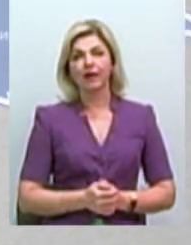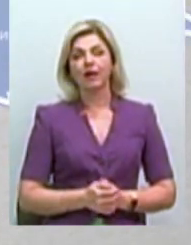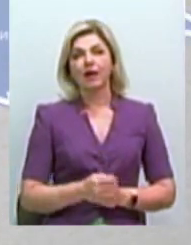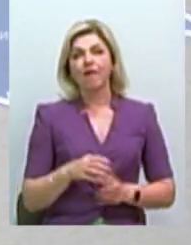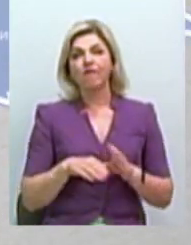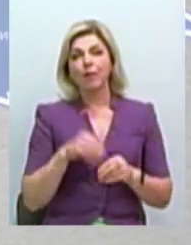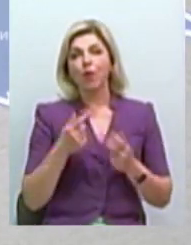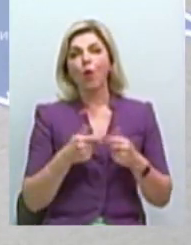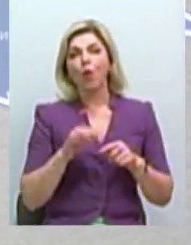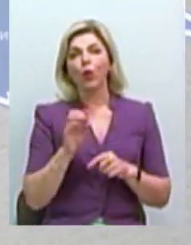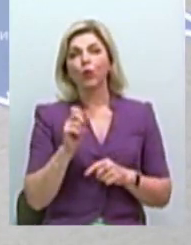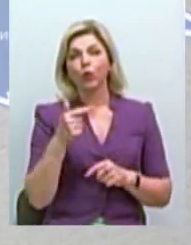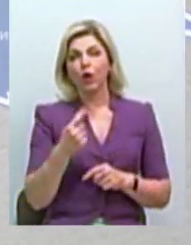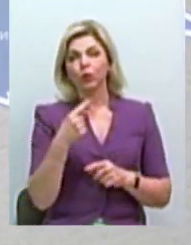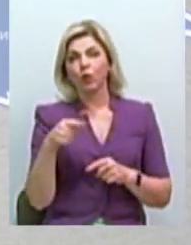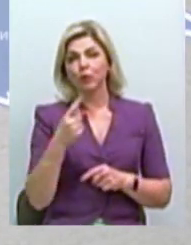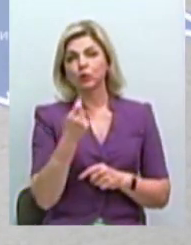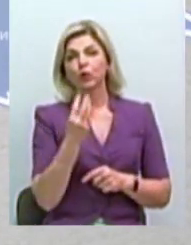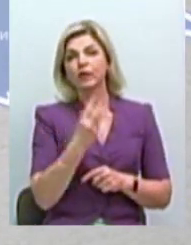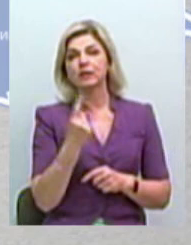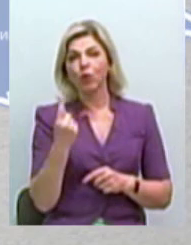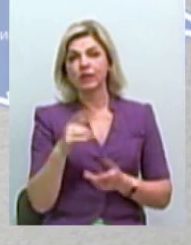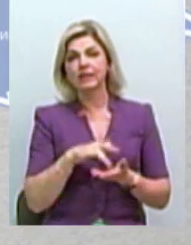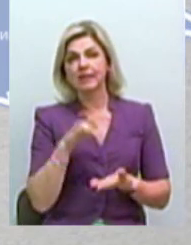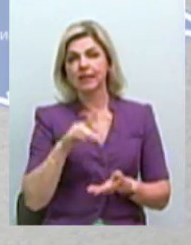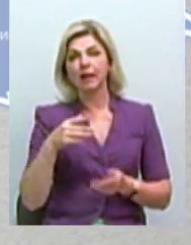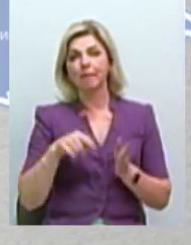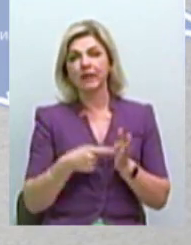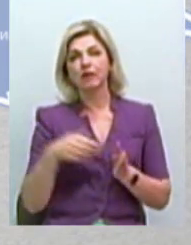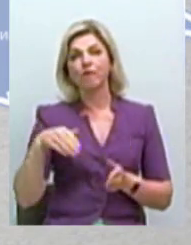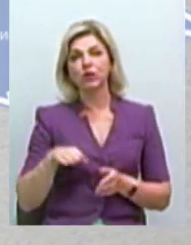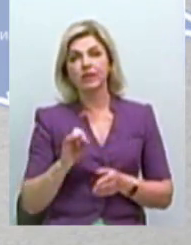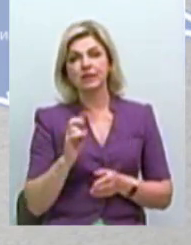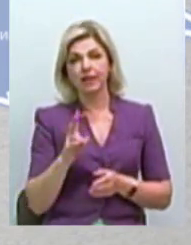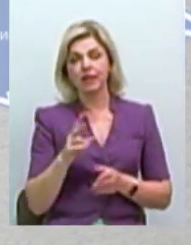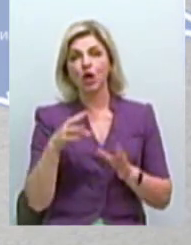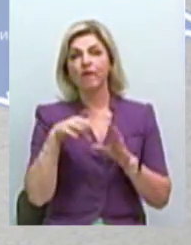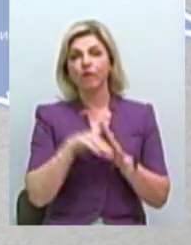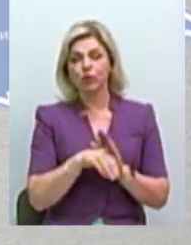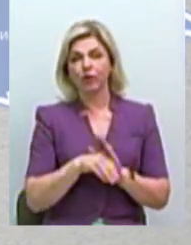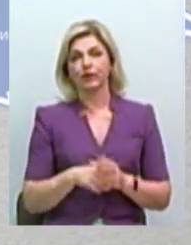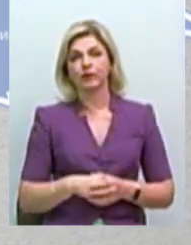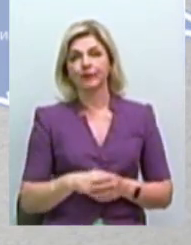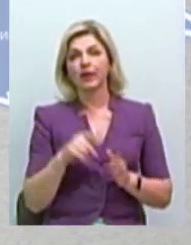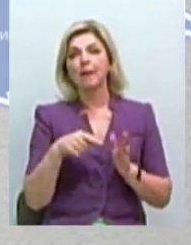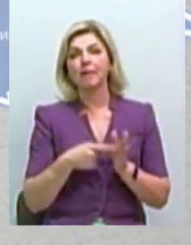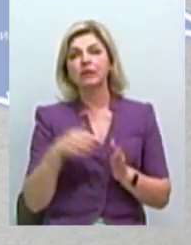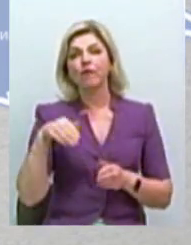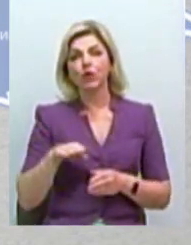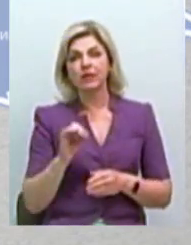Одномандатний виборчий округ номер 131. Центр – місто Вознесенськ. До складу округу входять місто